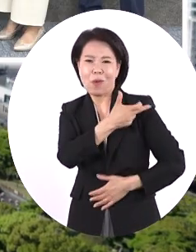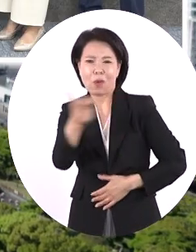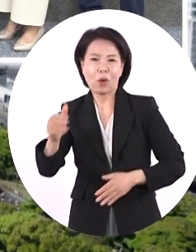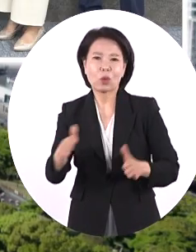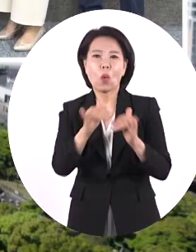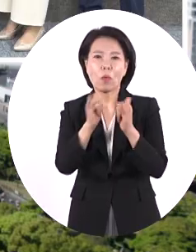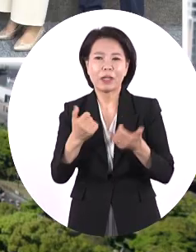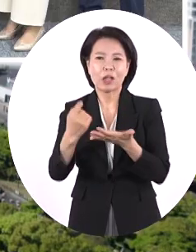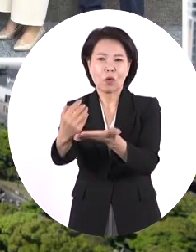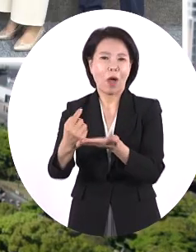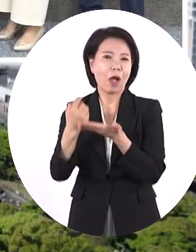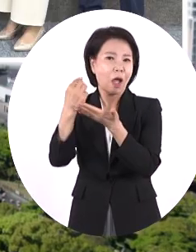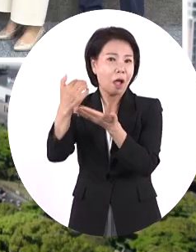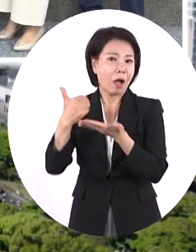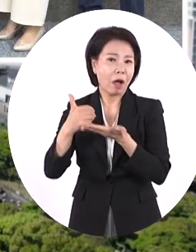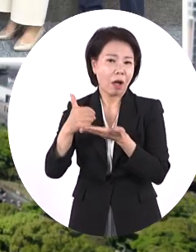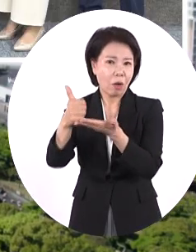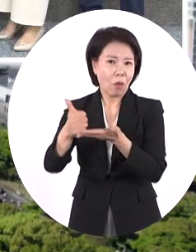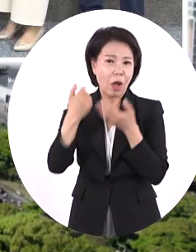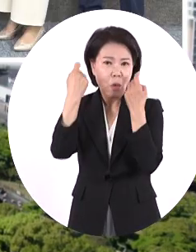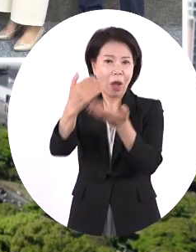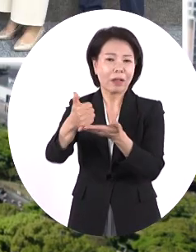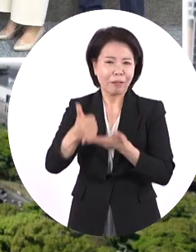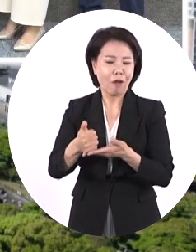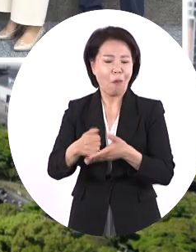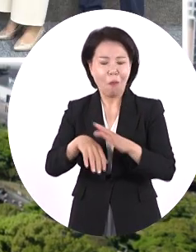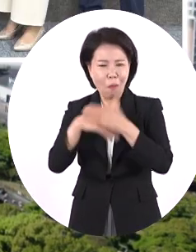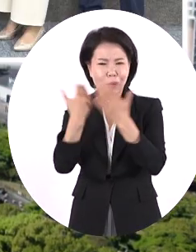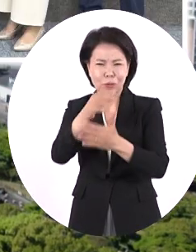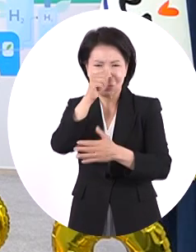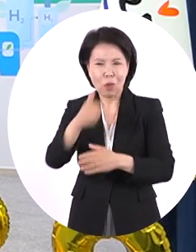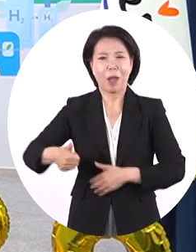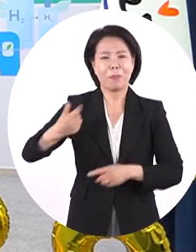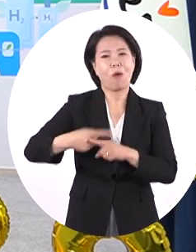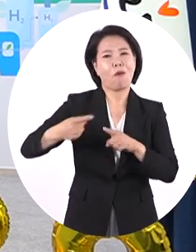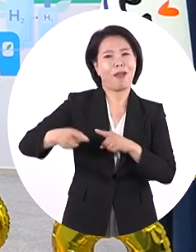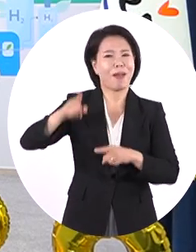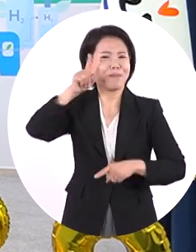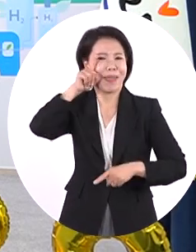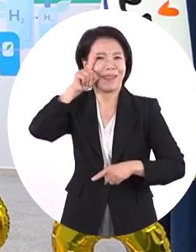도민과 관광객의 신뢰받는 소통창구로 자리매김했습니다.